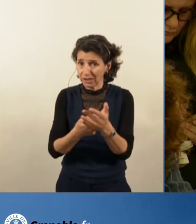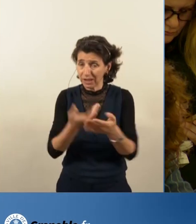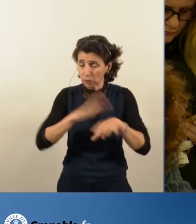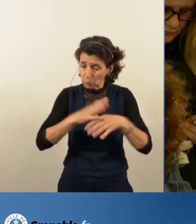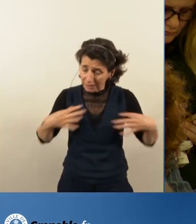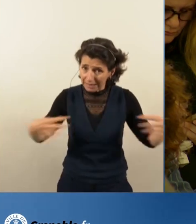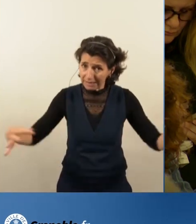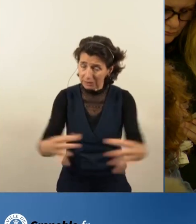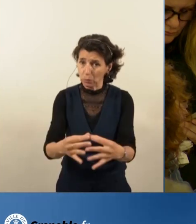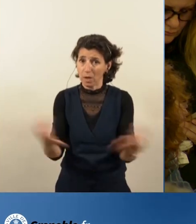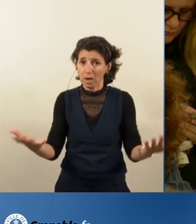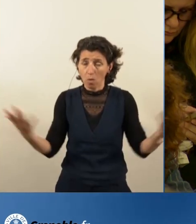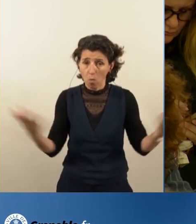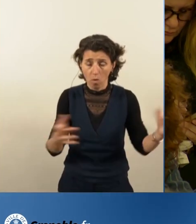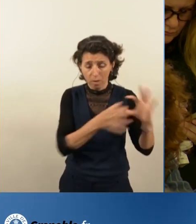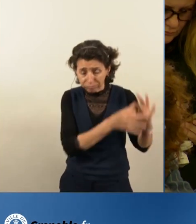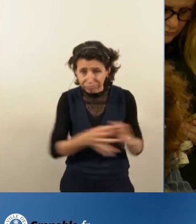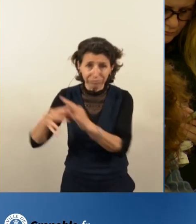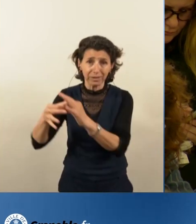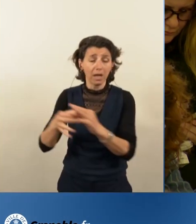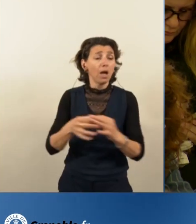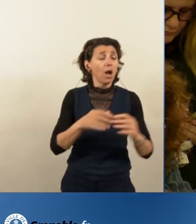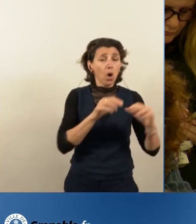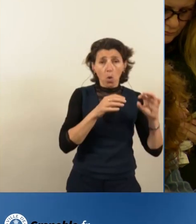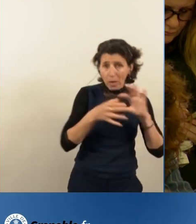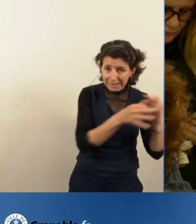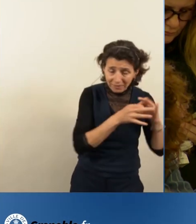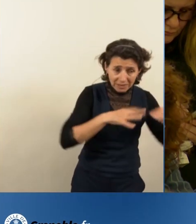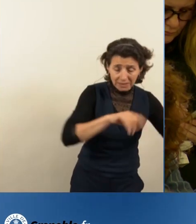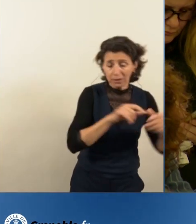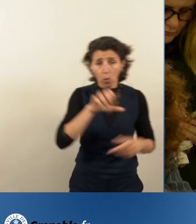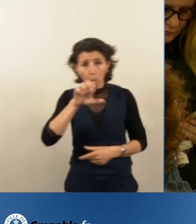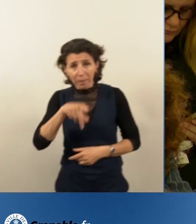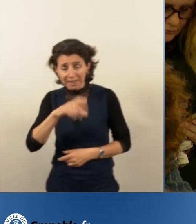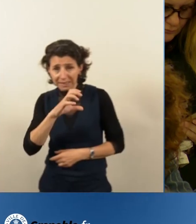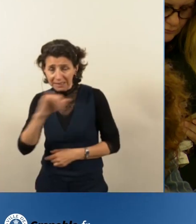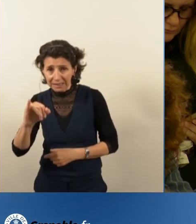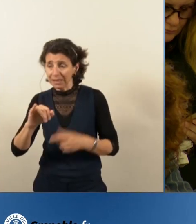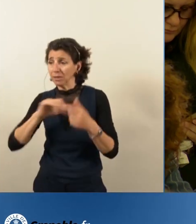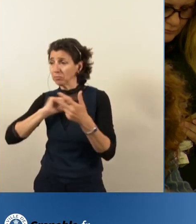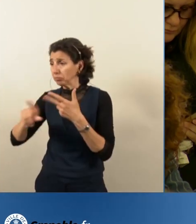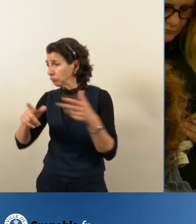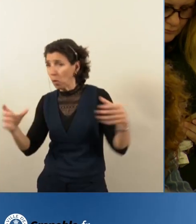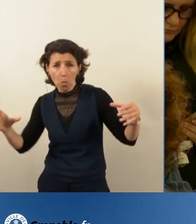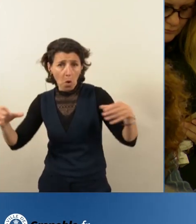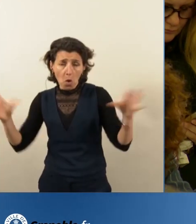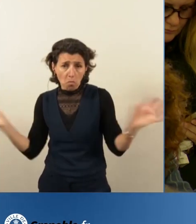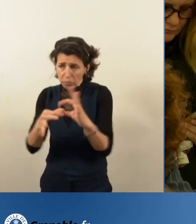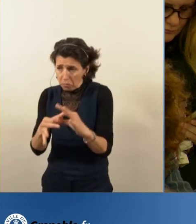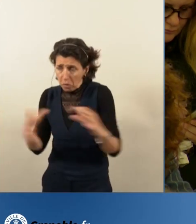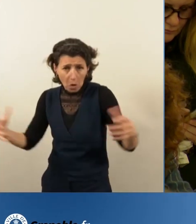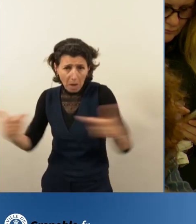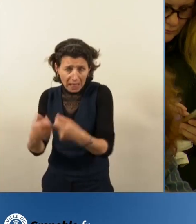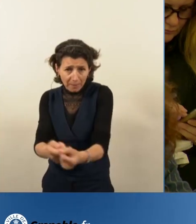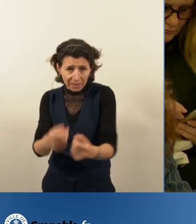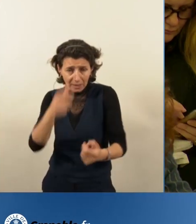sont notre collectivité est celle de le PCI et de ses emboîtements cette position est cohérente avec celle que nous avons soutenue dans les